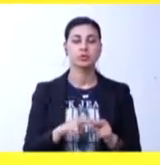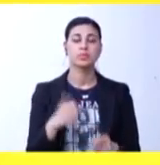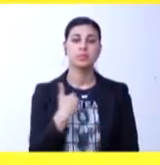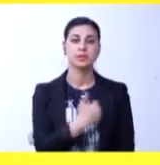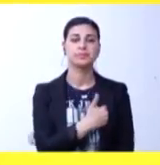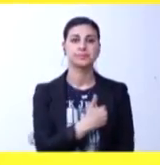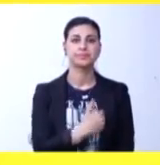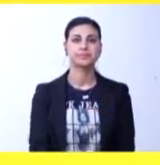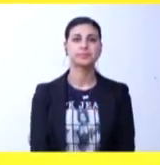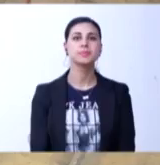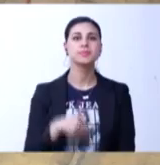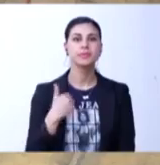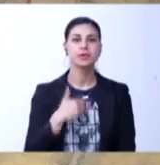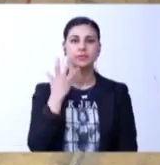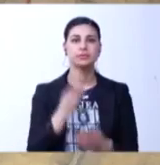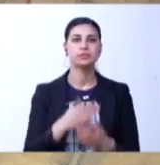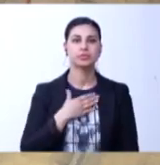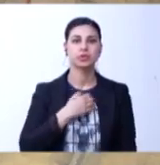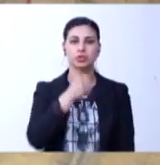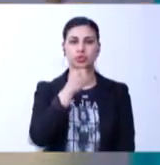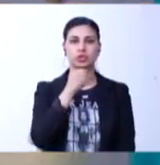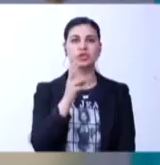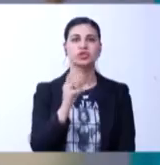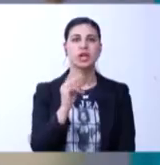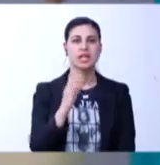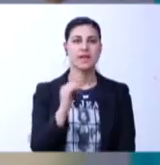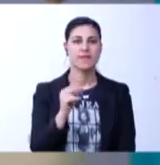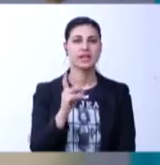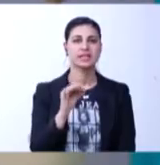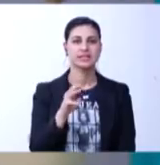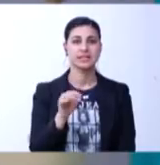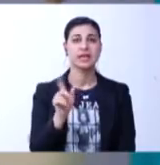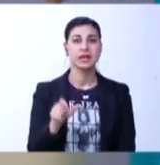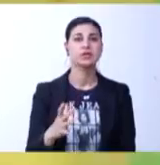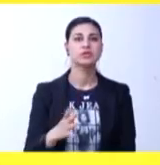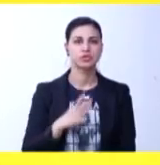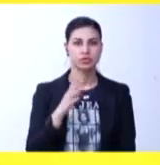მინდა მივესალმა ჩვენს ჟურნალისტ კრისტე შანავას, რომელიც რასაკვირველია იყო